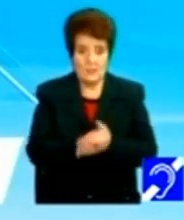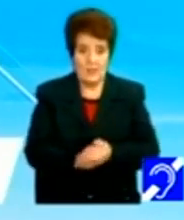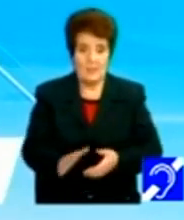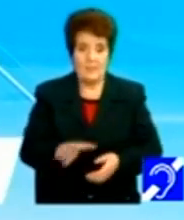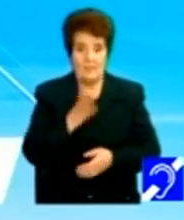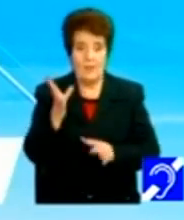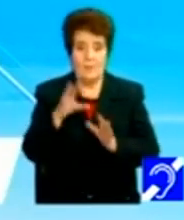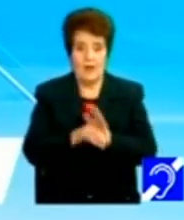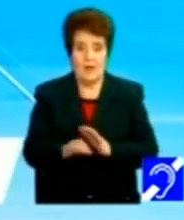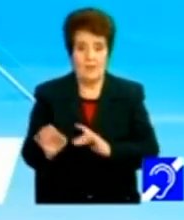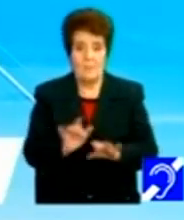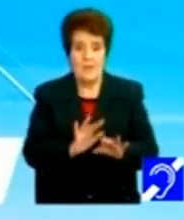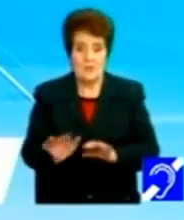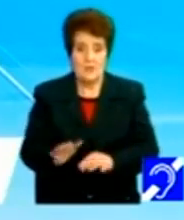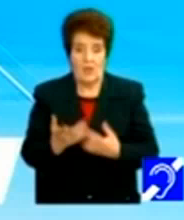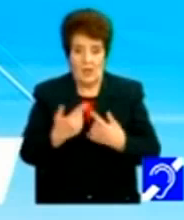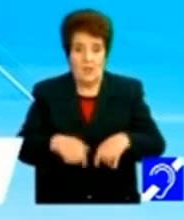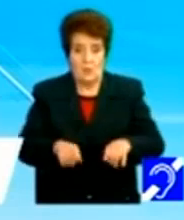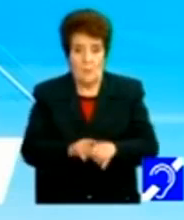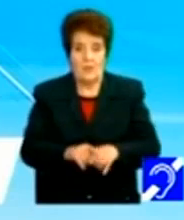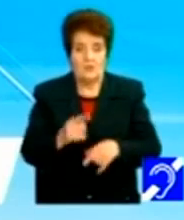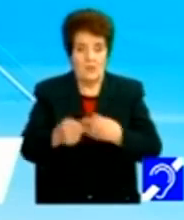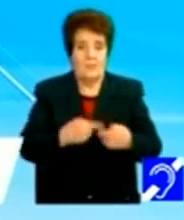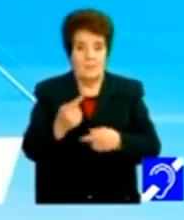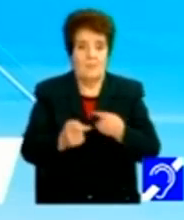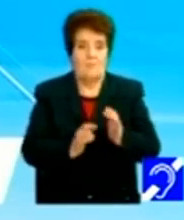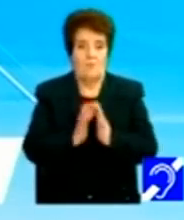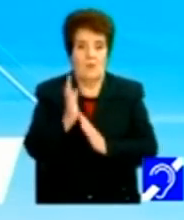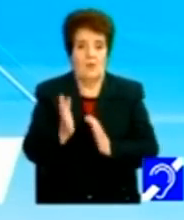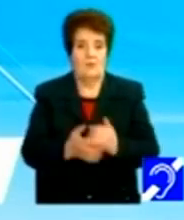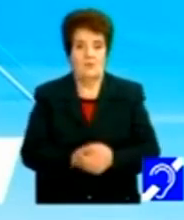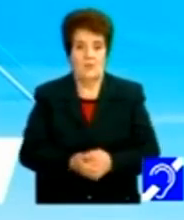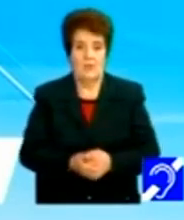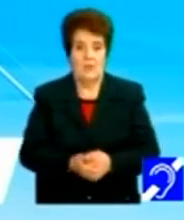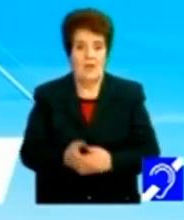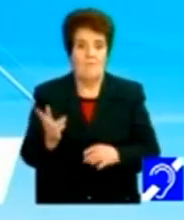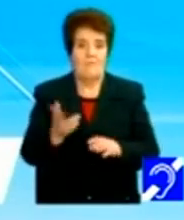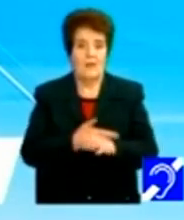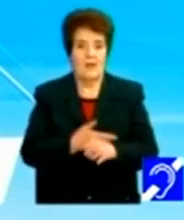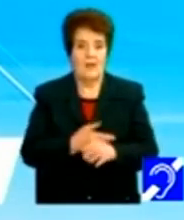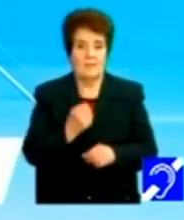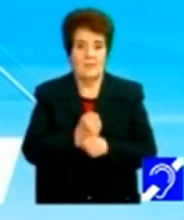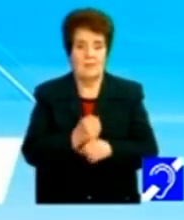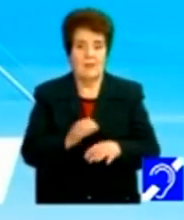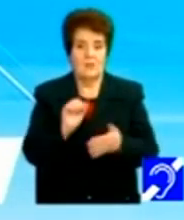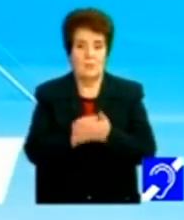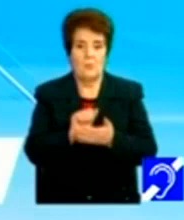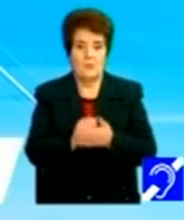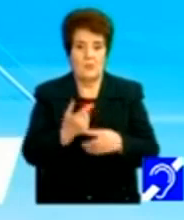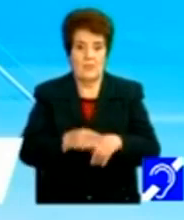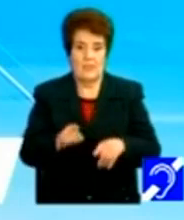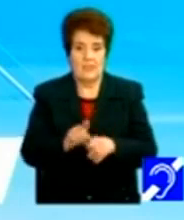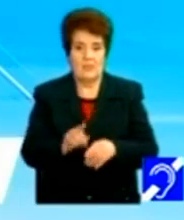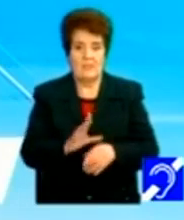să fim în cadrul Mișcării Unirea. Doar așa, treptat, treptat, vom crește în ochii oamenilor. Fără să ne facem publicitate dintre aceasta